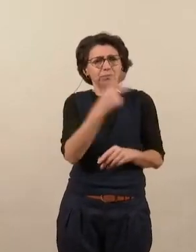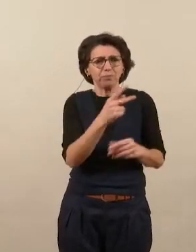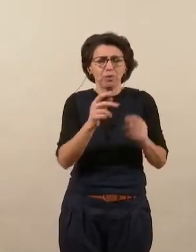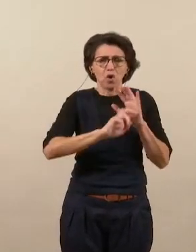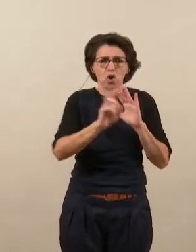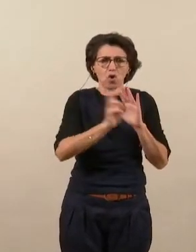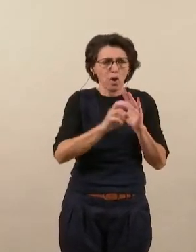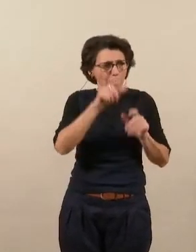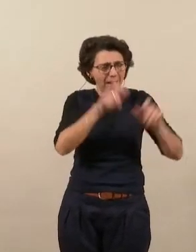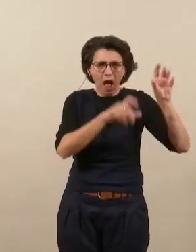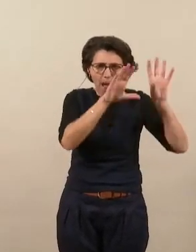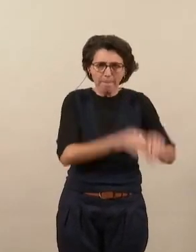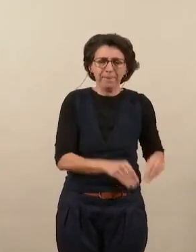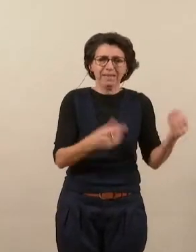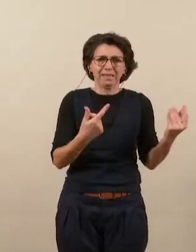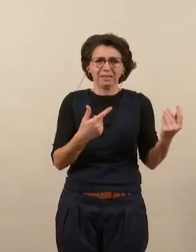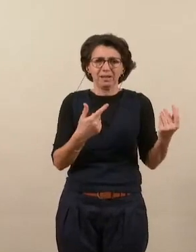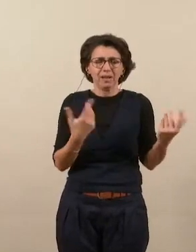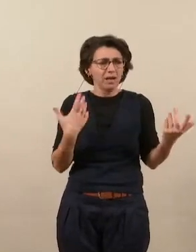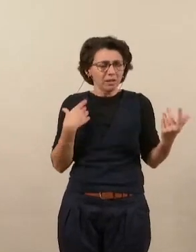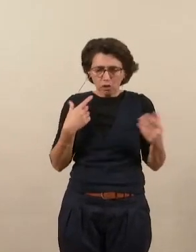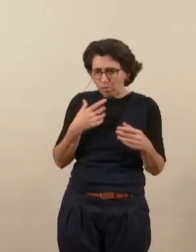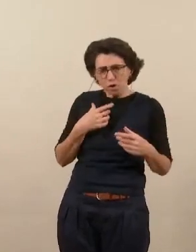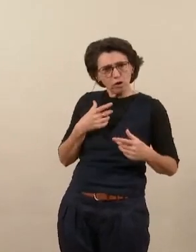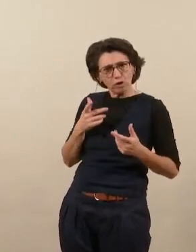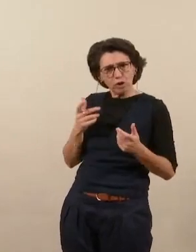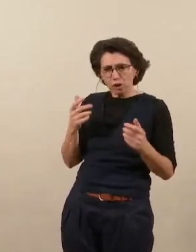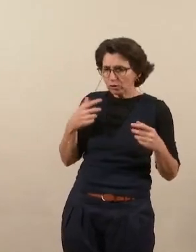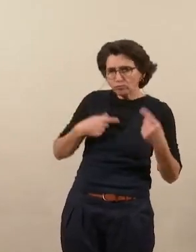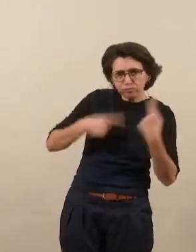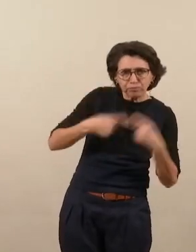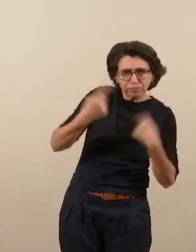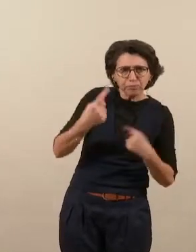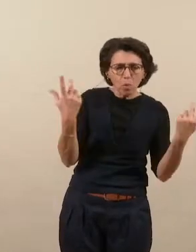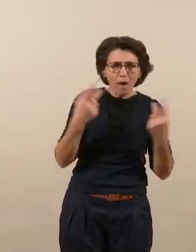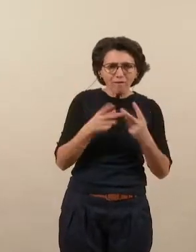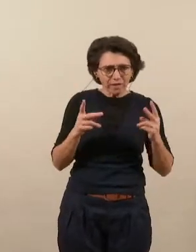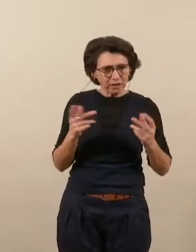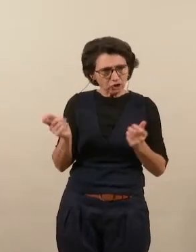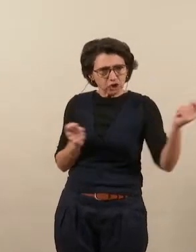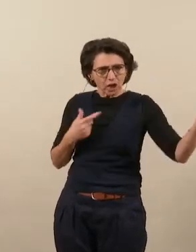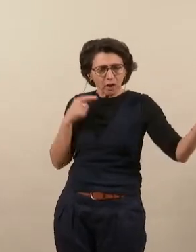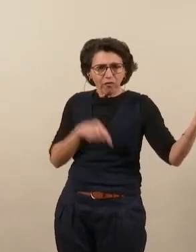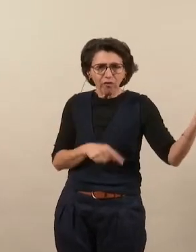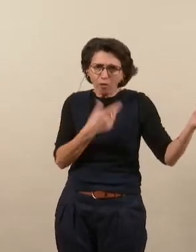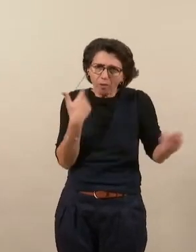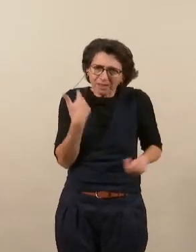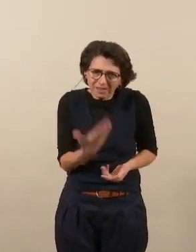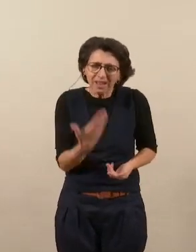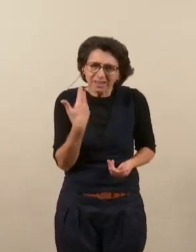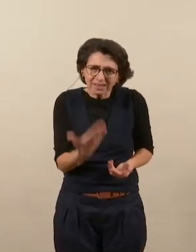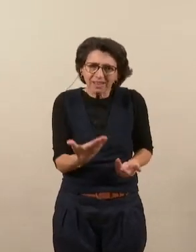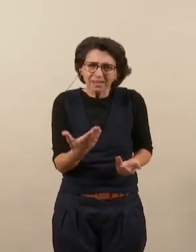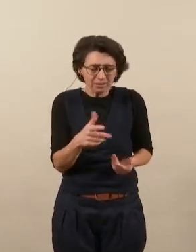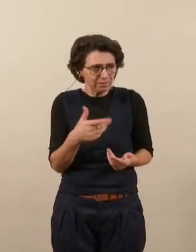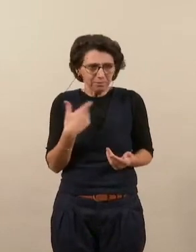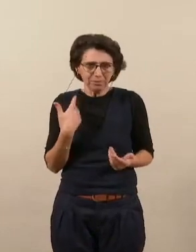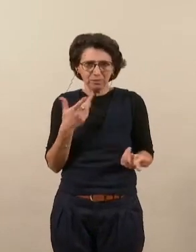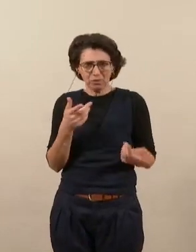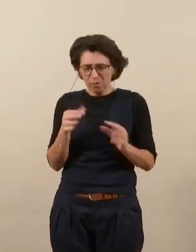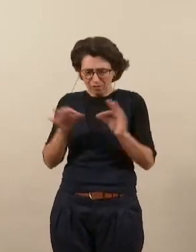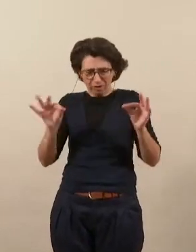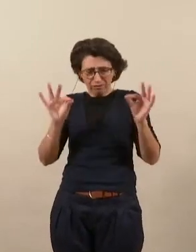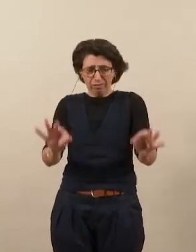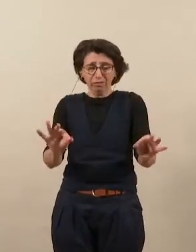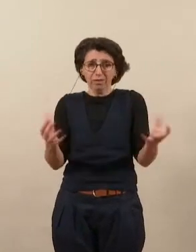devenir. Voilà. Et c'est surtout pas un travail de salarié en interne. Sauf que c'est quand même ça que vous écrivez en toutes lettres et vous ne mettez que ça,